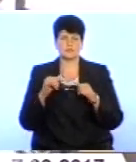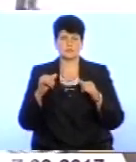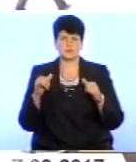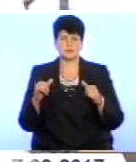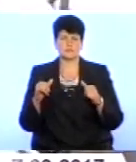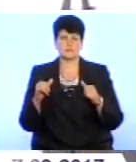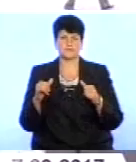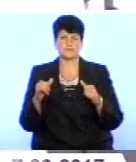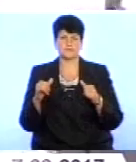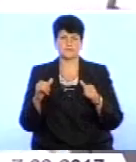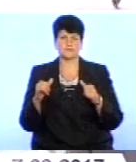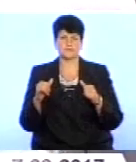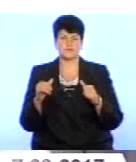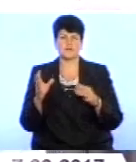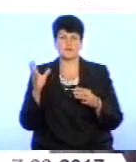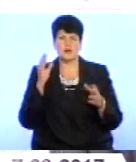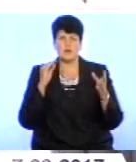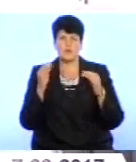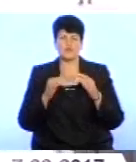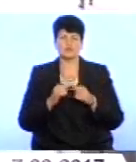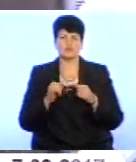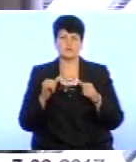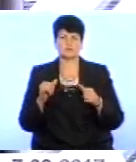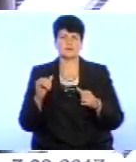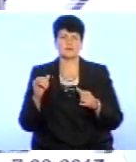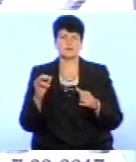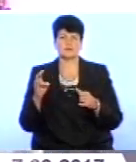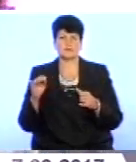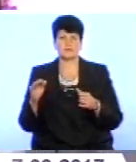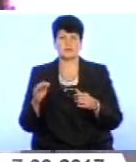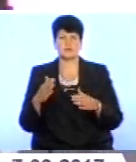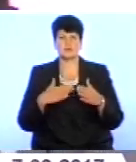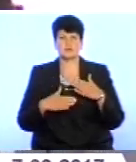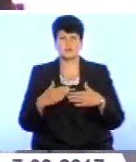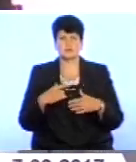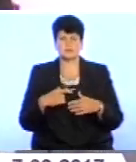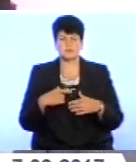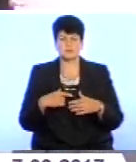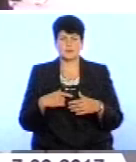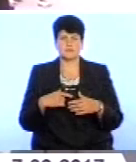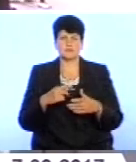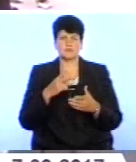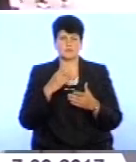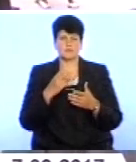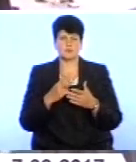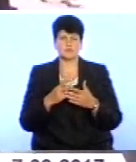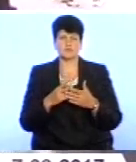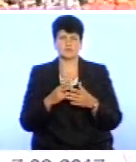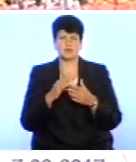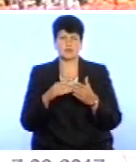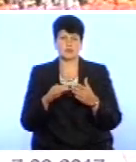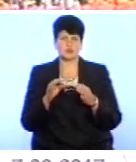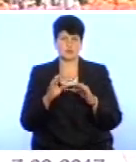це смішно, це враховуючи рістін та дещо. Хочучи вас потішити, я думаю, що коли дійдете ви до пенсії, то взагалі нічого не